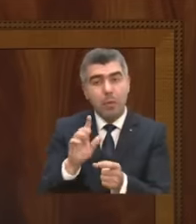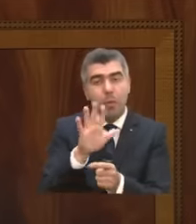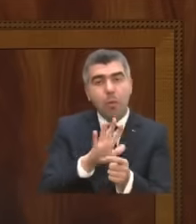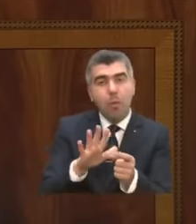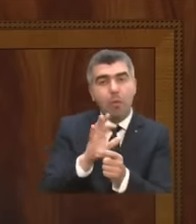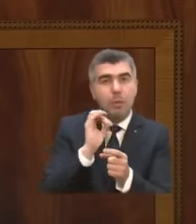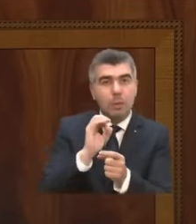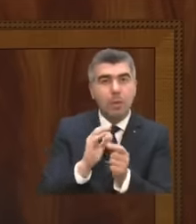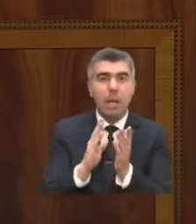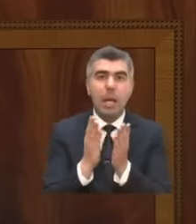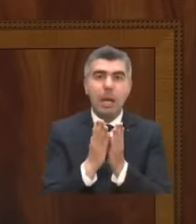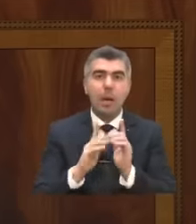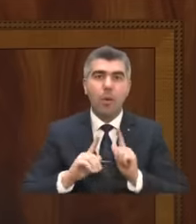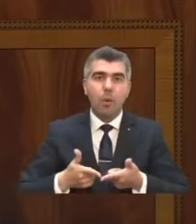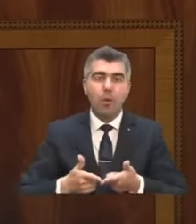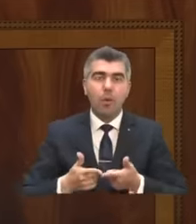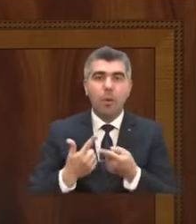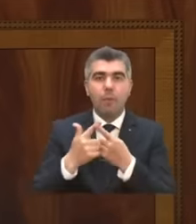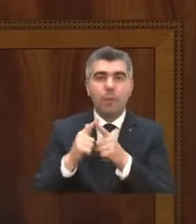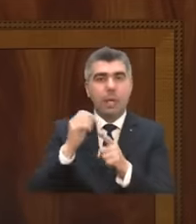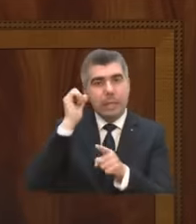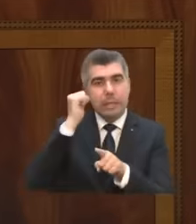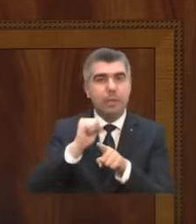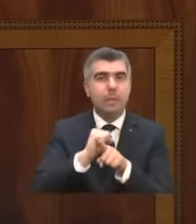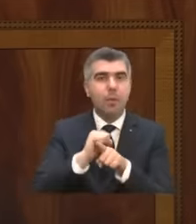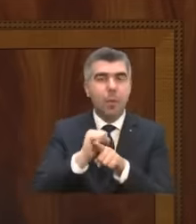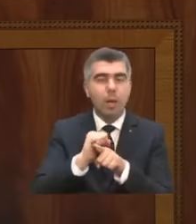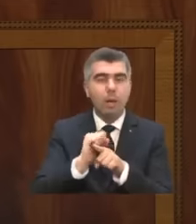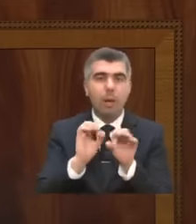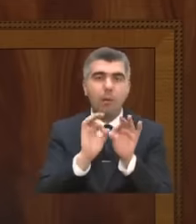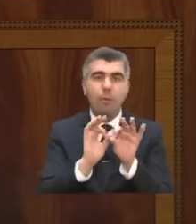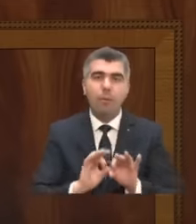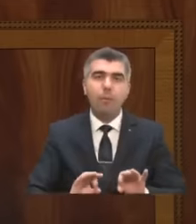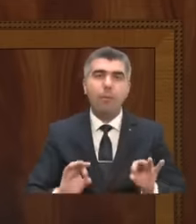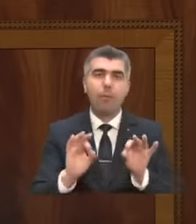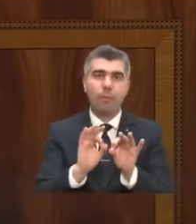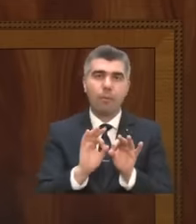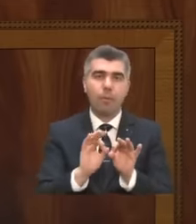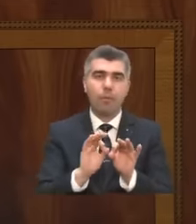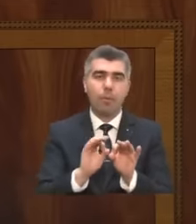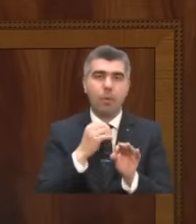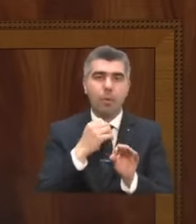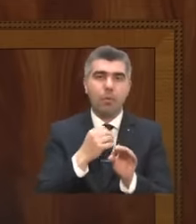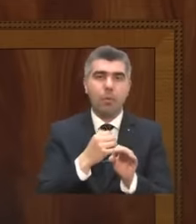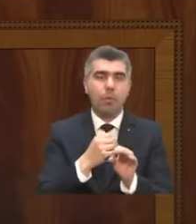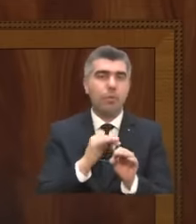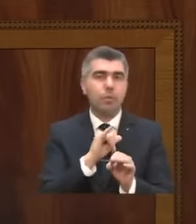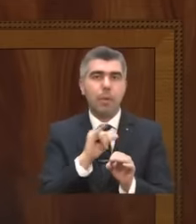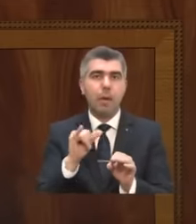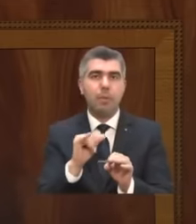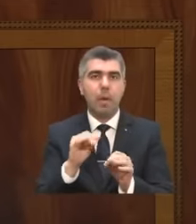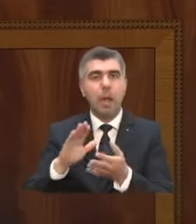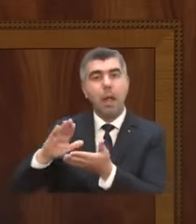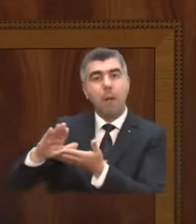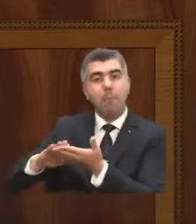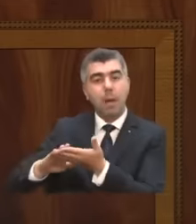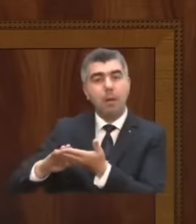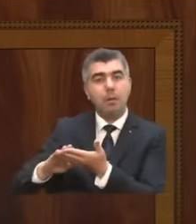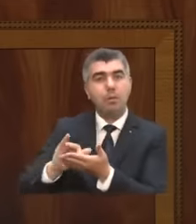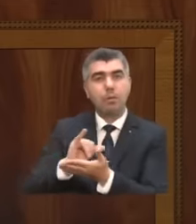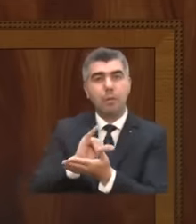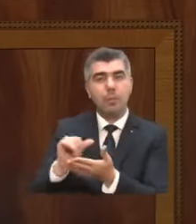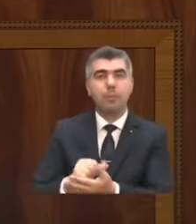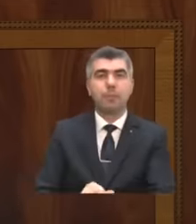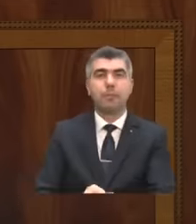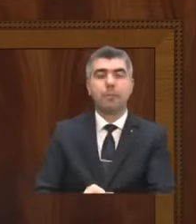منظومة التربية والتكوين بدون تكوين ولا كفاءة تعليمية، وما سقفتوش هذه المرة السن. وشوفوا دابا في الوضع التسقيف،